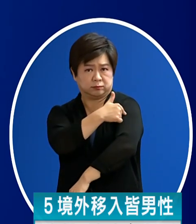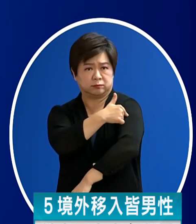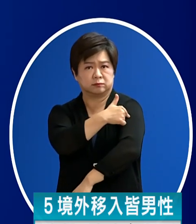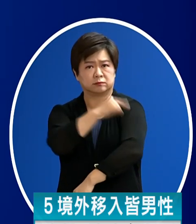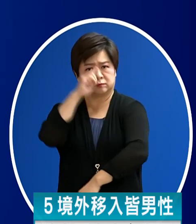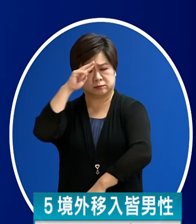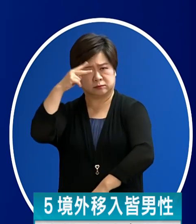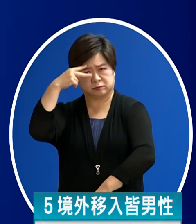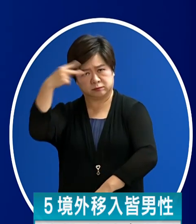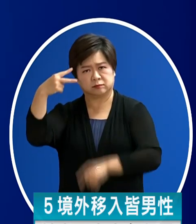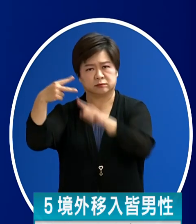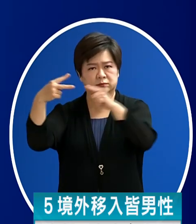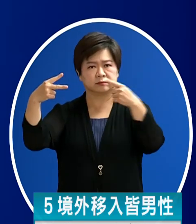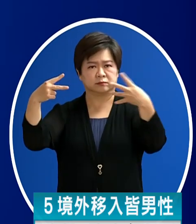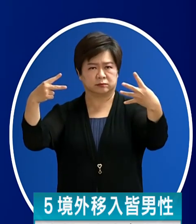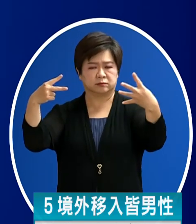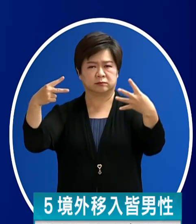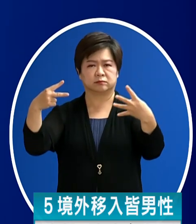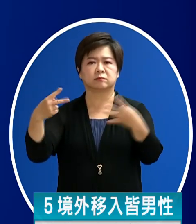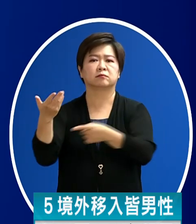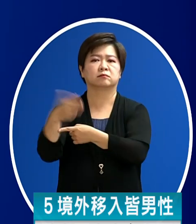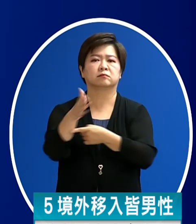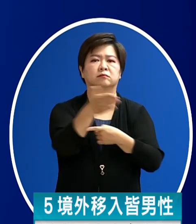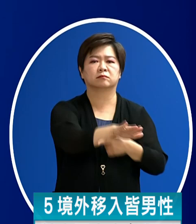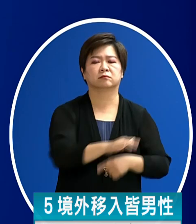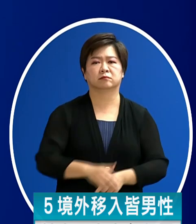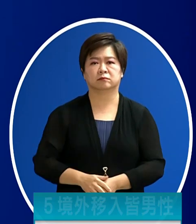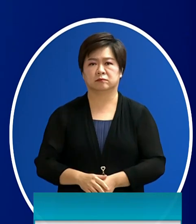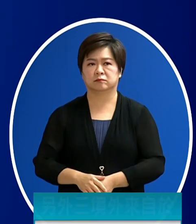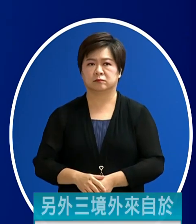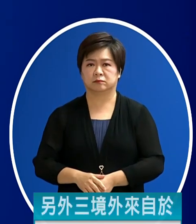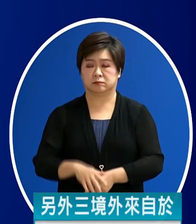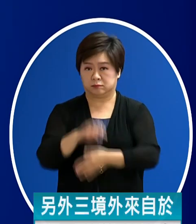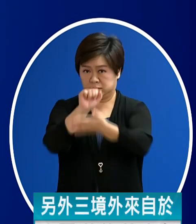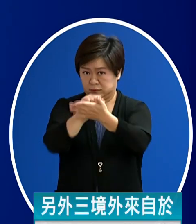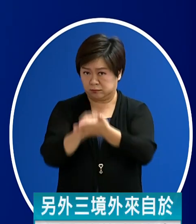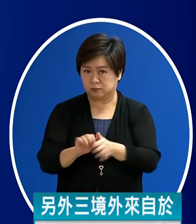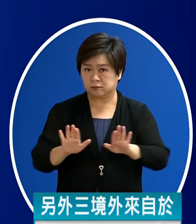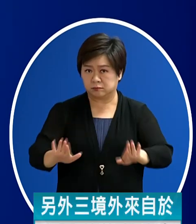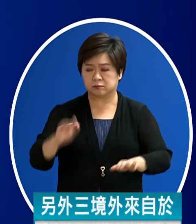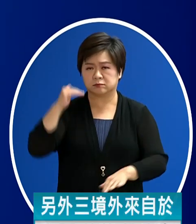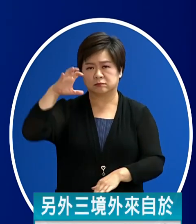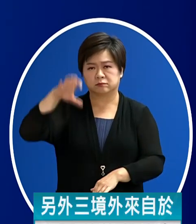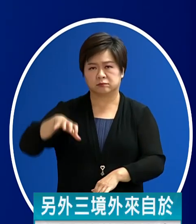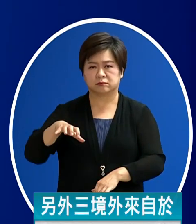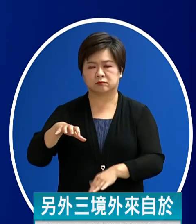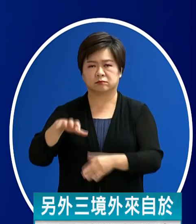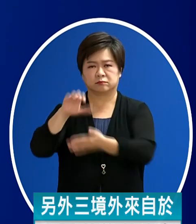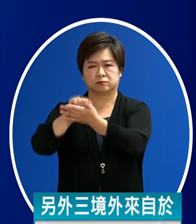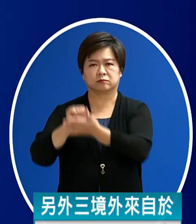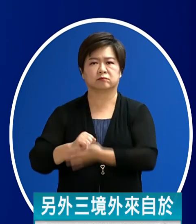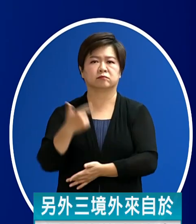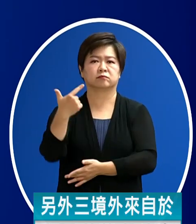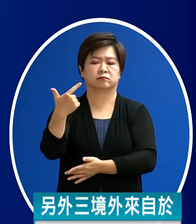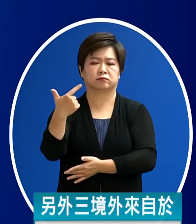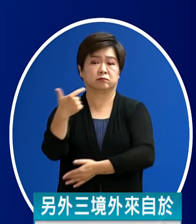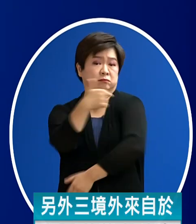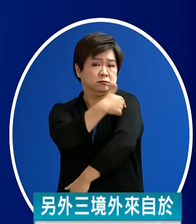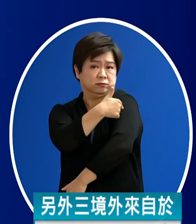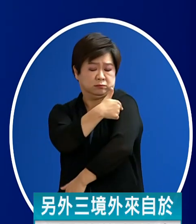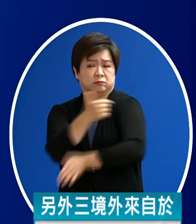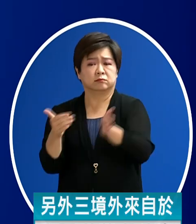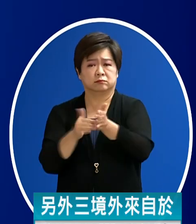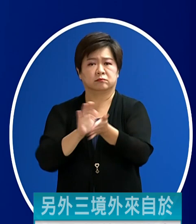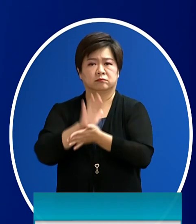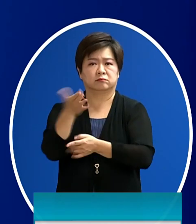后2天到4天之间发生。所以这个我们的记录目前高端就是6例接种后